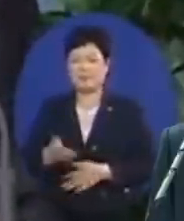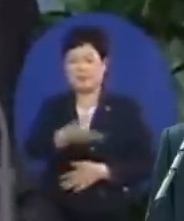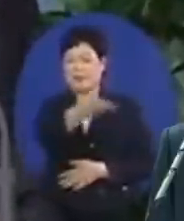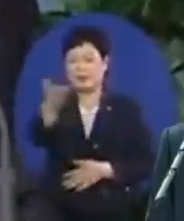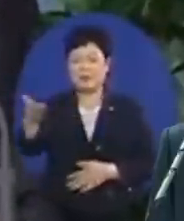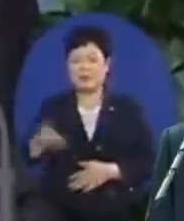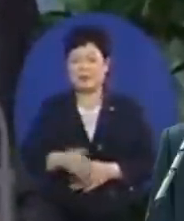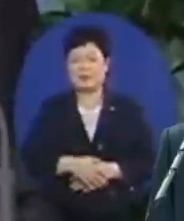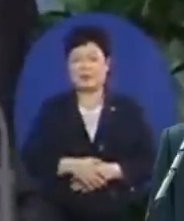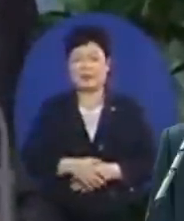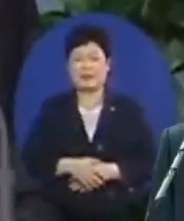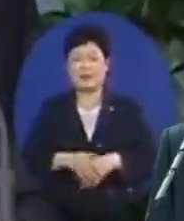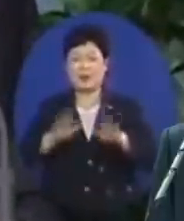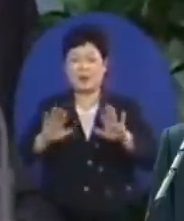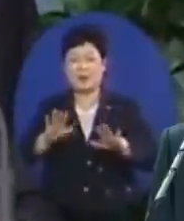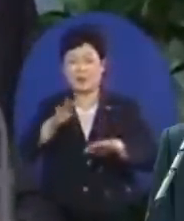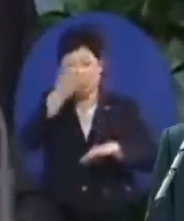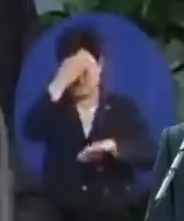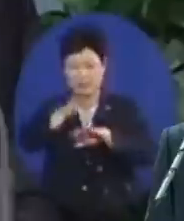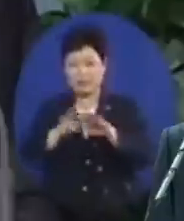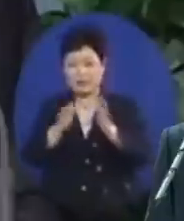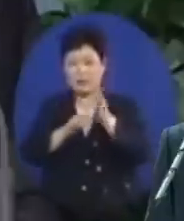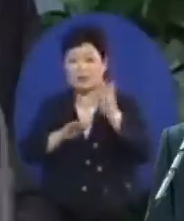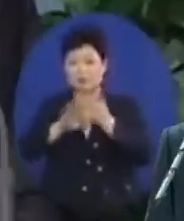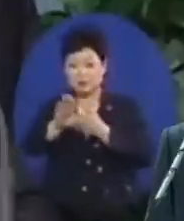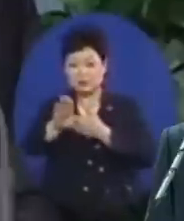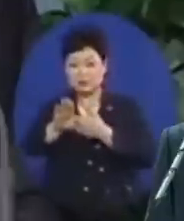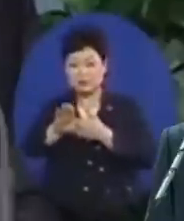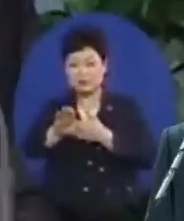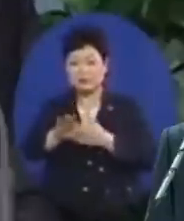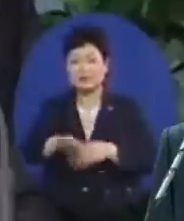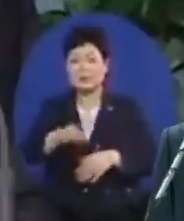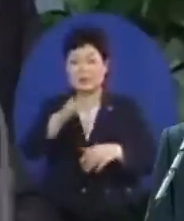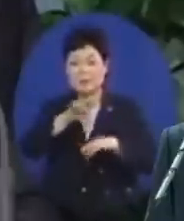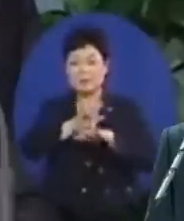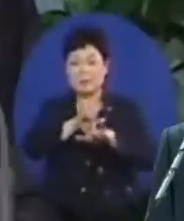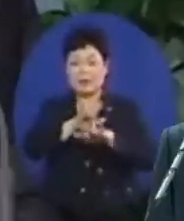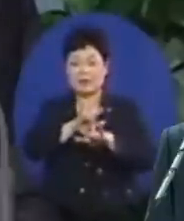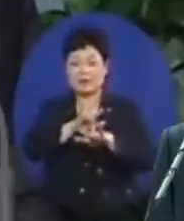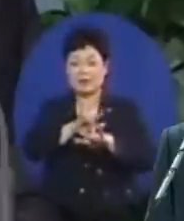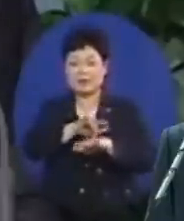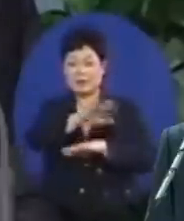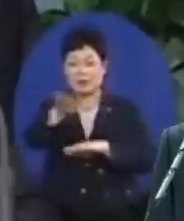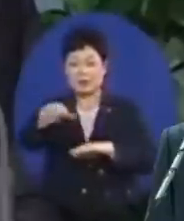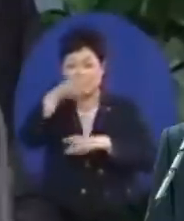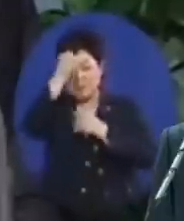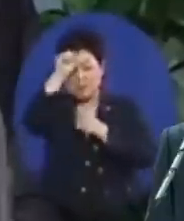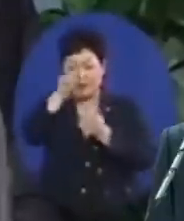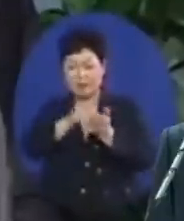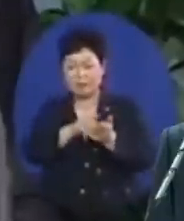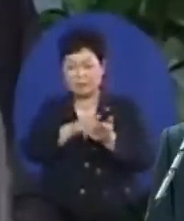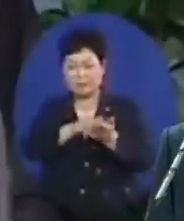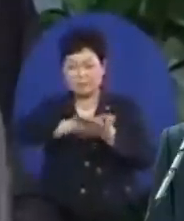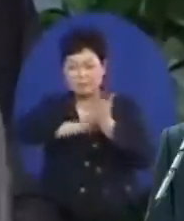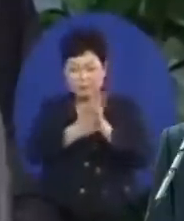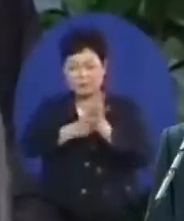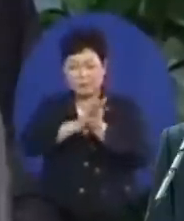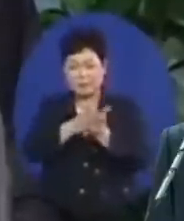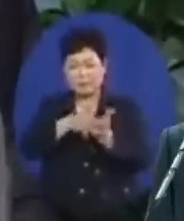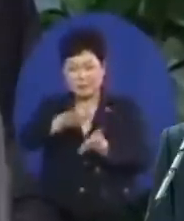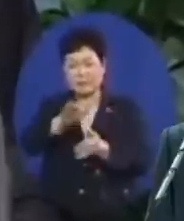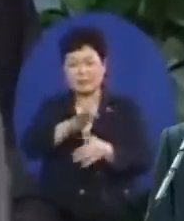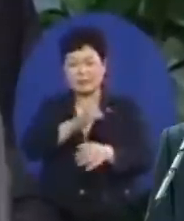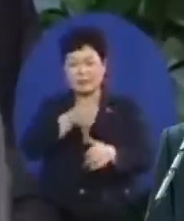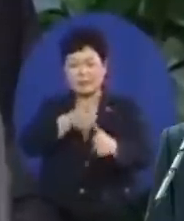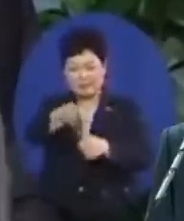여러분 이제 오늘 예배를 마치고 나가면 마귀가 전부 여러분 발에 차이고 한 길로 갔다가 일곱 길로 도망을 치게